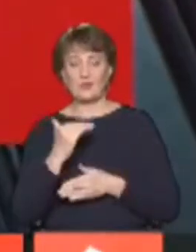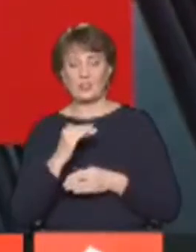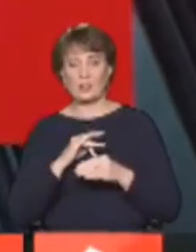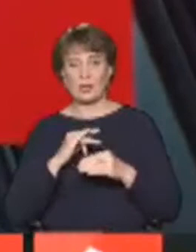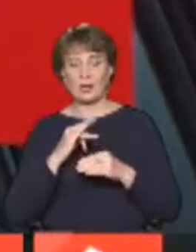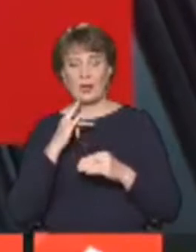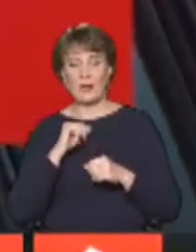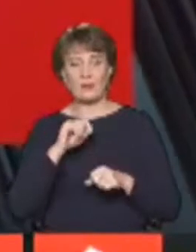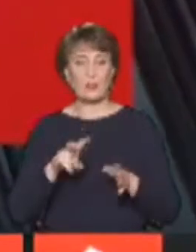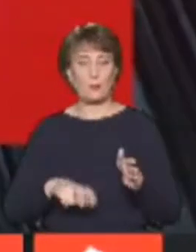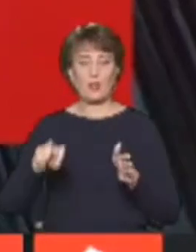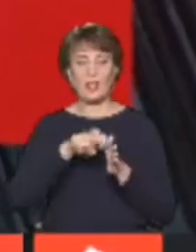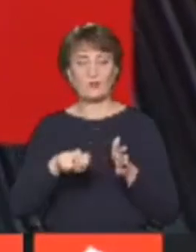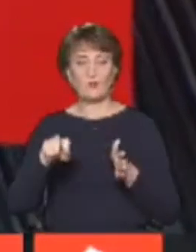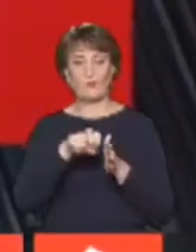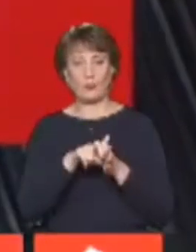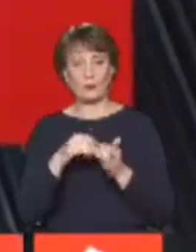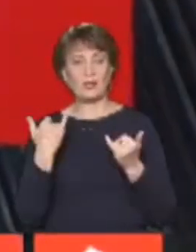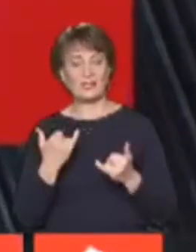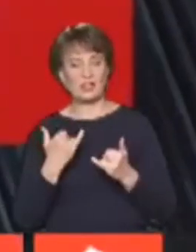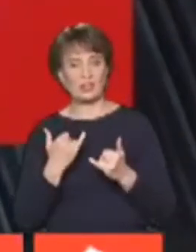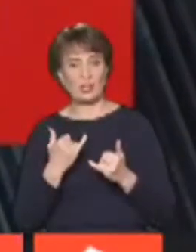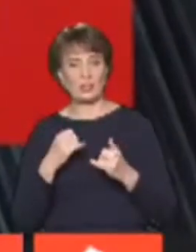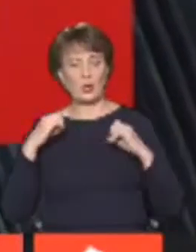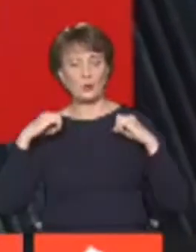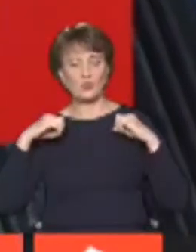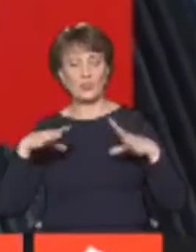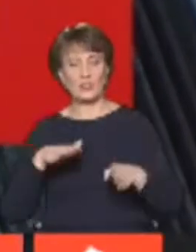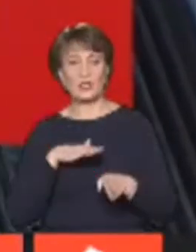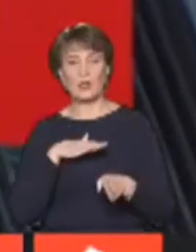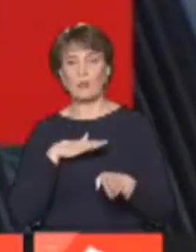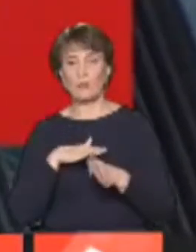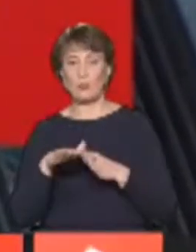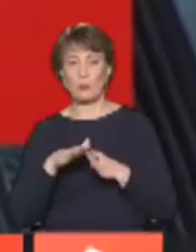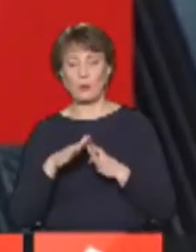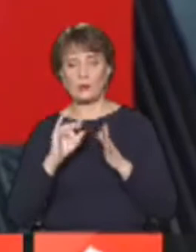це сучасне освітлення, це повністю